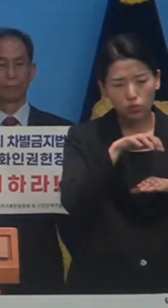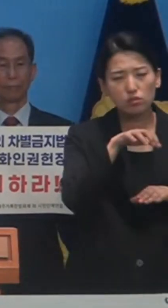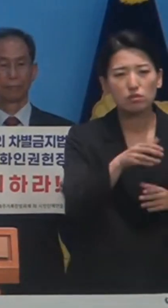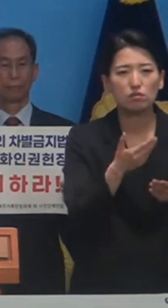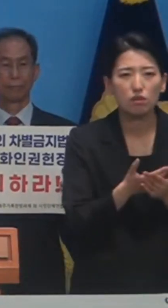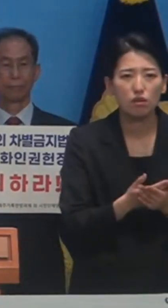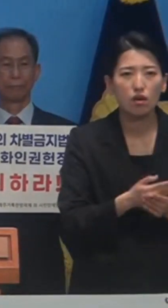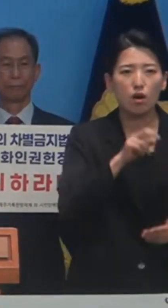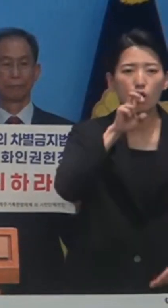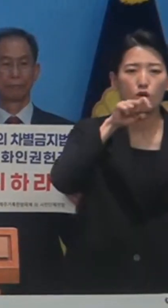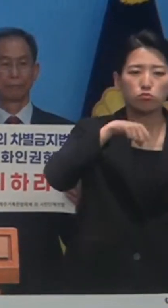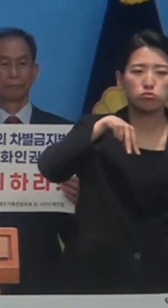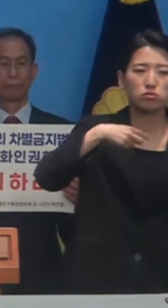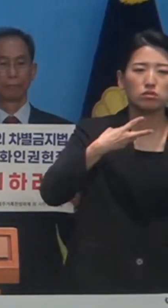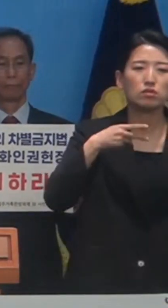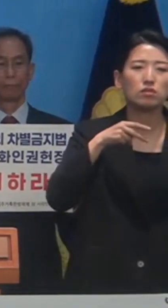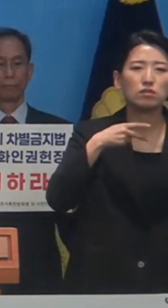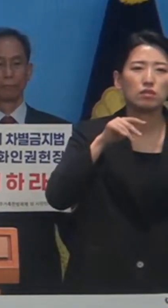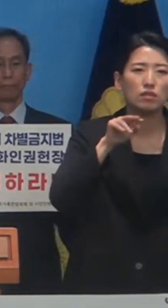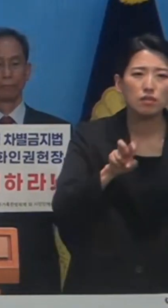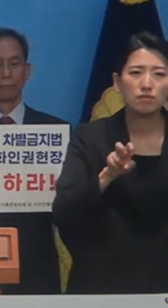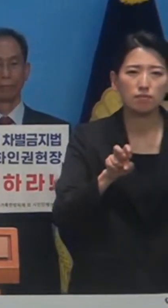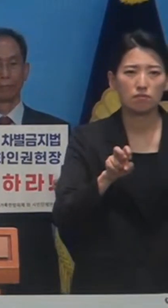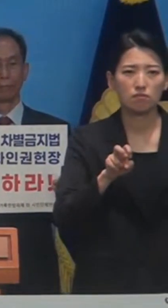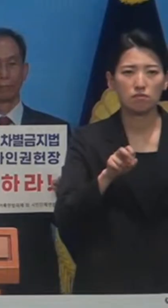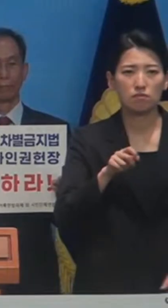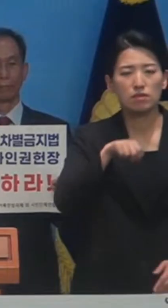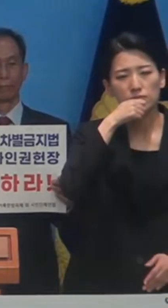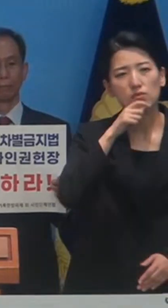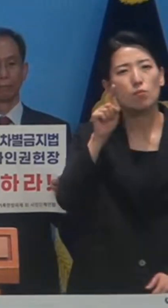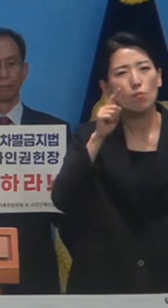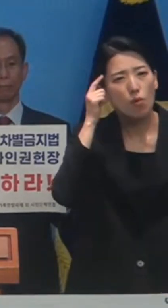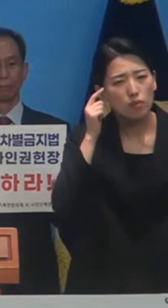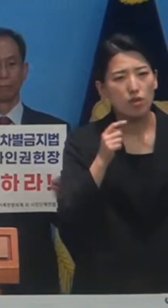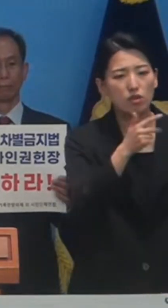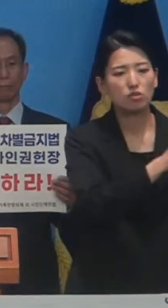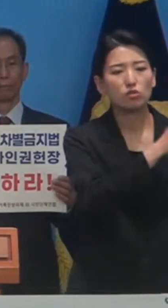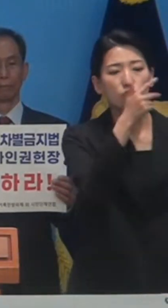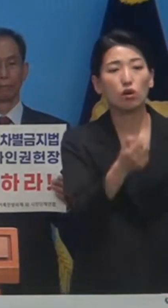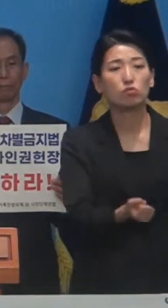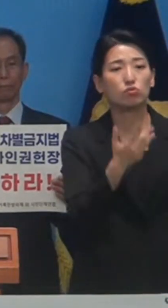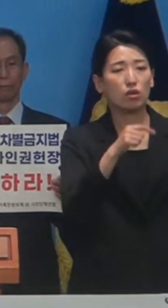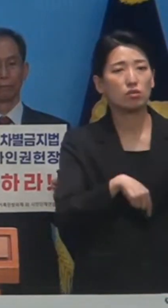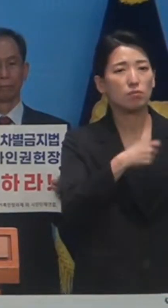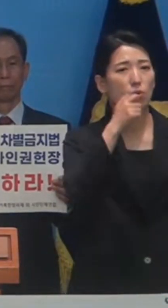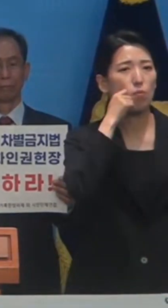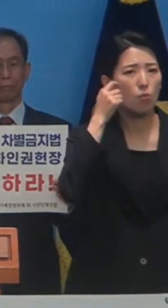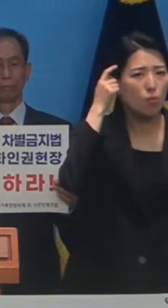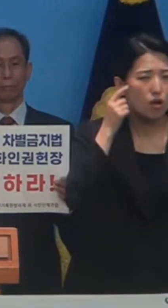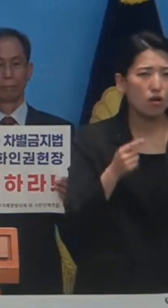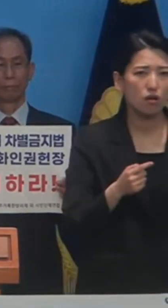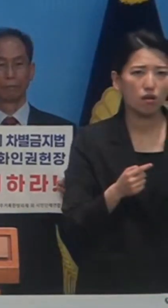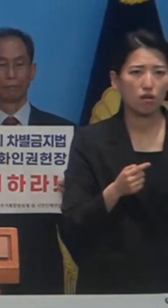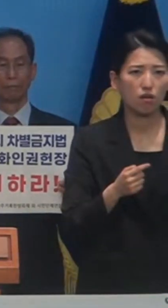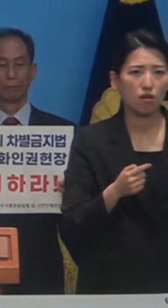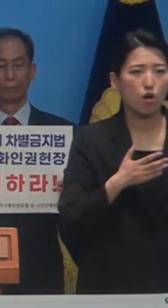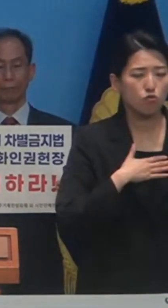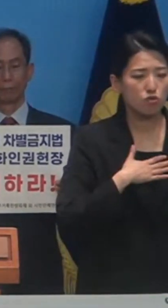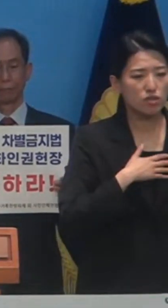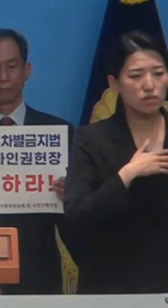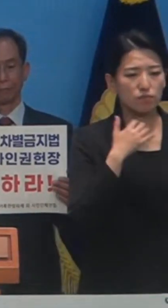무슬림 음식 왜 안 파냐, 성소수자 깃발 왜 없냐, 퀴어 축제에 왜 참가를 못하게 하냐라는